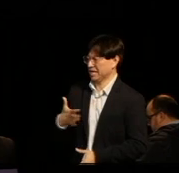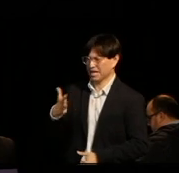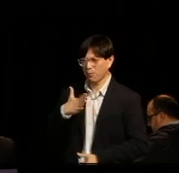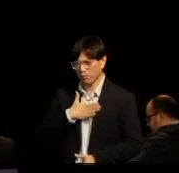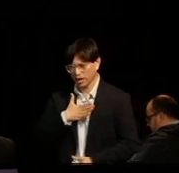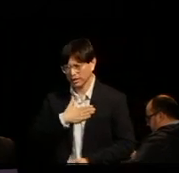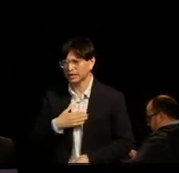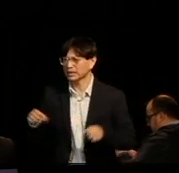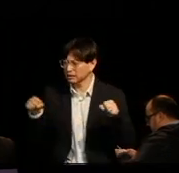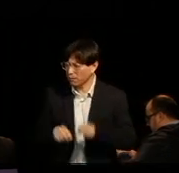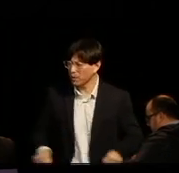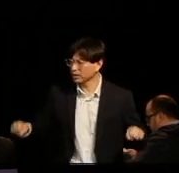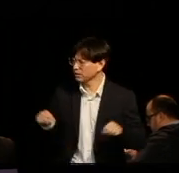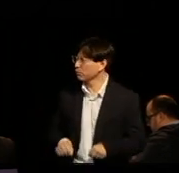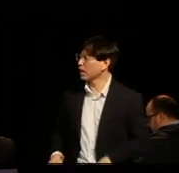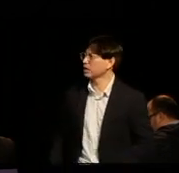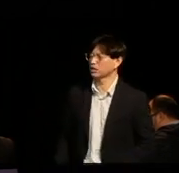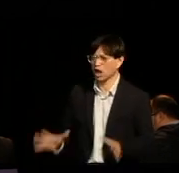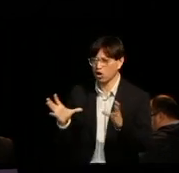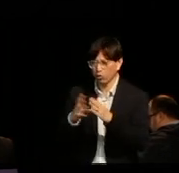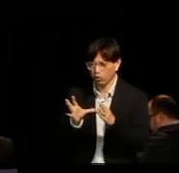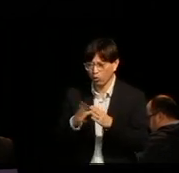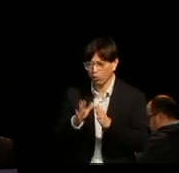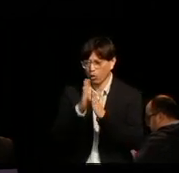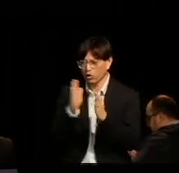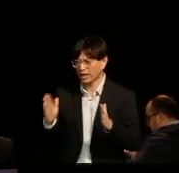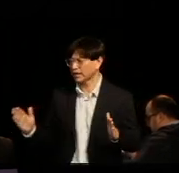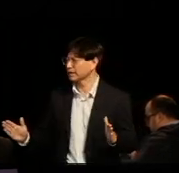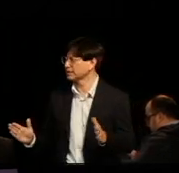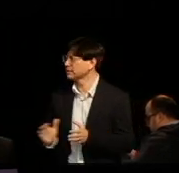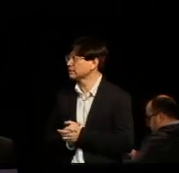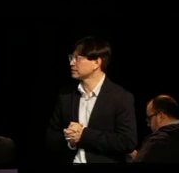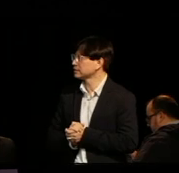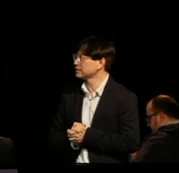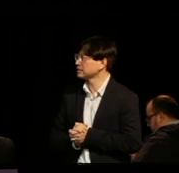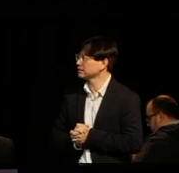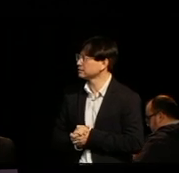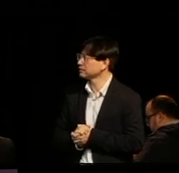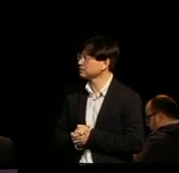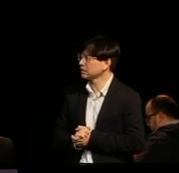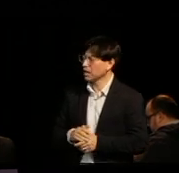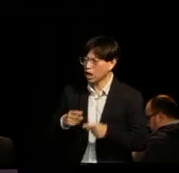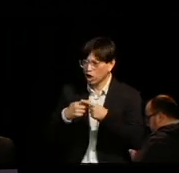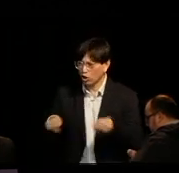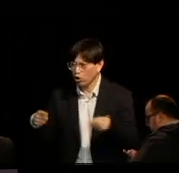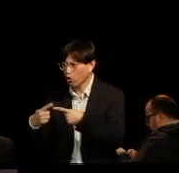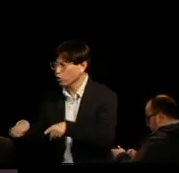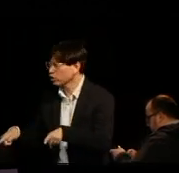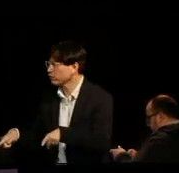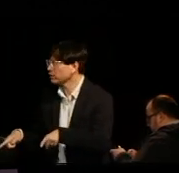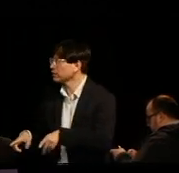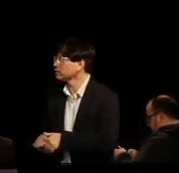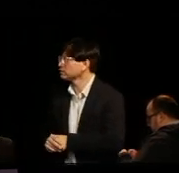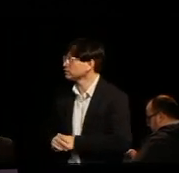e partecipazione diversi quindi anzitutto del gruppo dei catechisti no del gruppo dei catechisti Che condivide questa questa